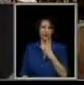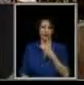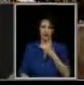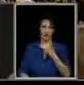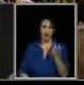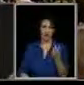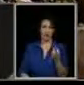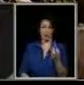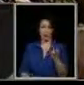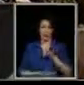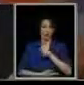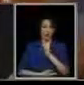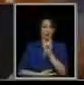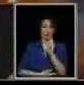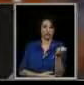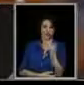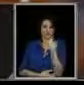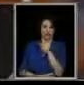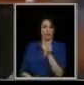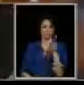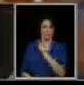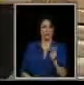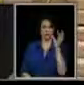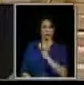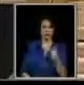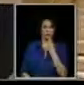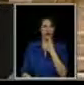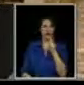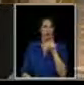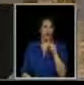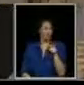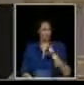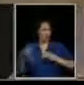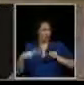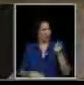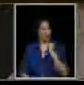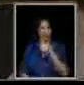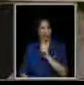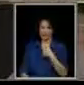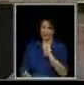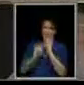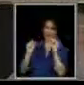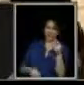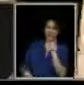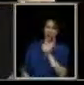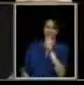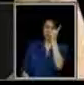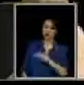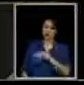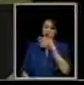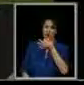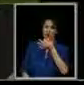כי היית מאושפז, מה? לא, השתקררתי. אני לא יודעת, אתה צריך לשאול את מלכה, אני לא יודעת. אבל